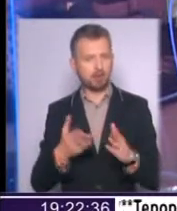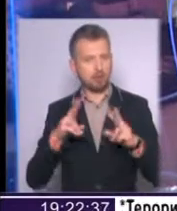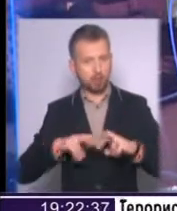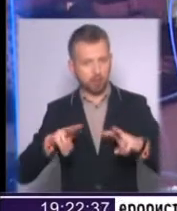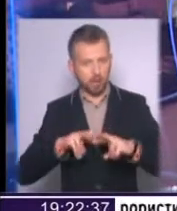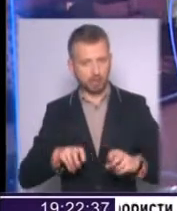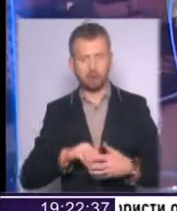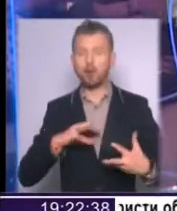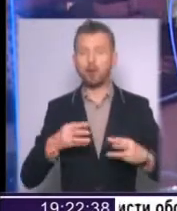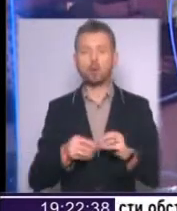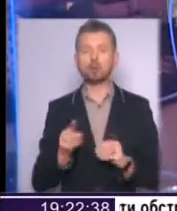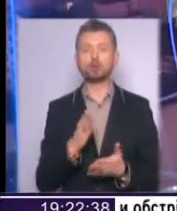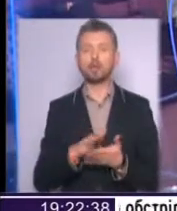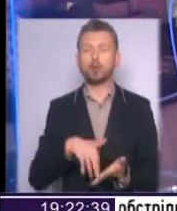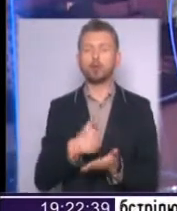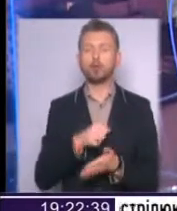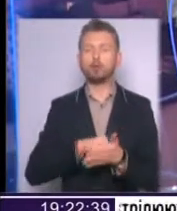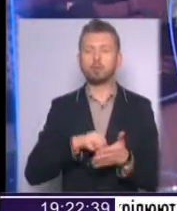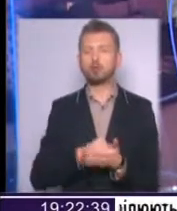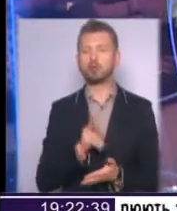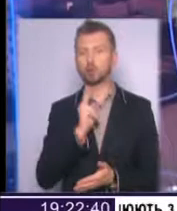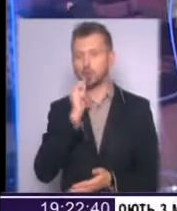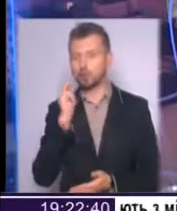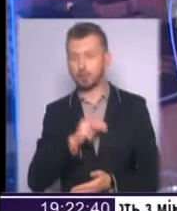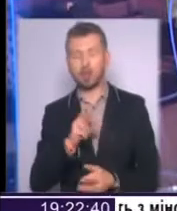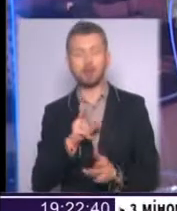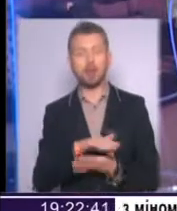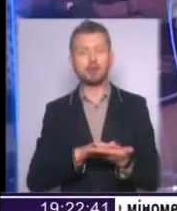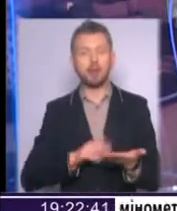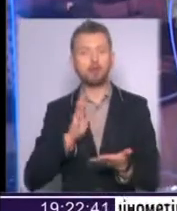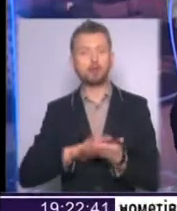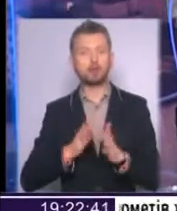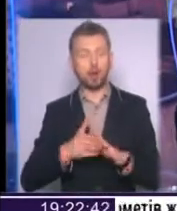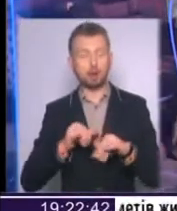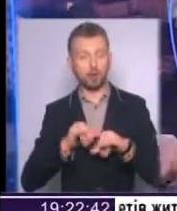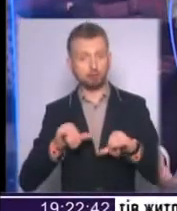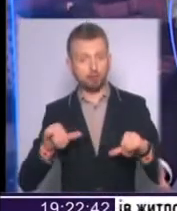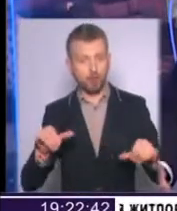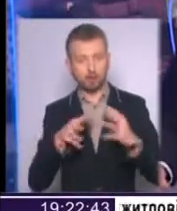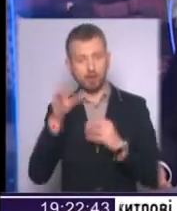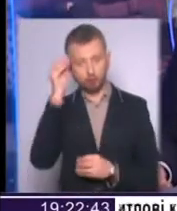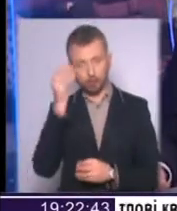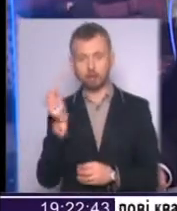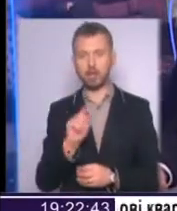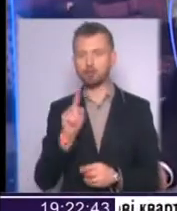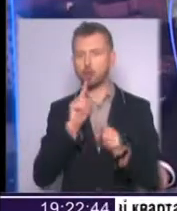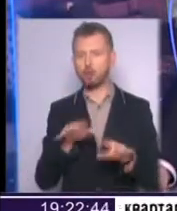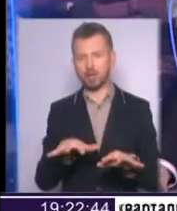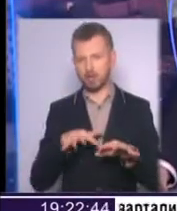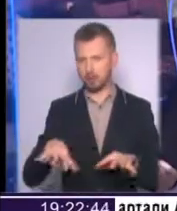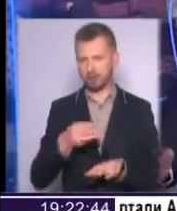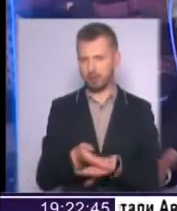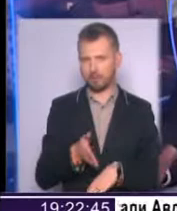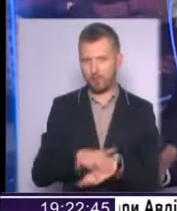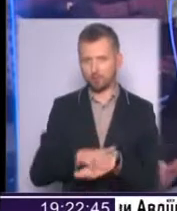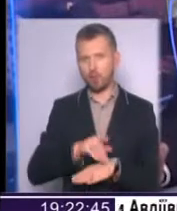розбиратися. Отже, що є головною причиною, хто за цим стоїть і як далі буде ситуація розгортатися? Ну і з огляду на те, що і в парламенті не все просто, говорять про те,